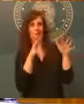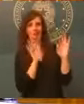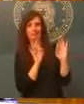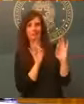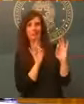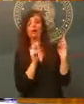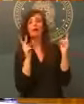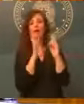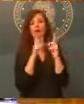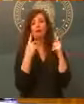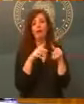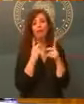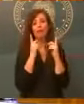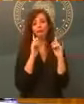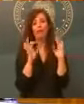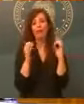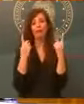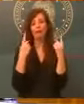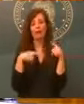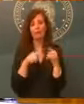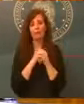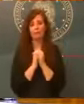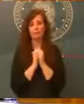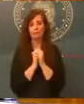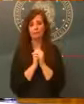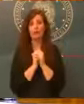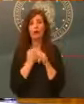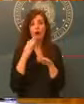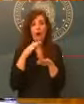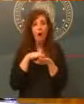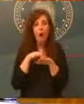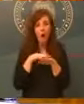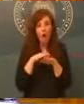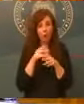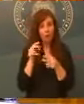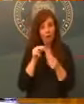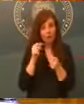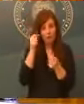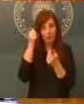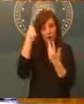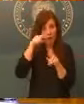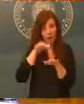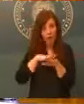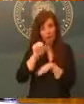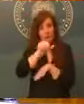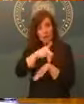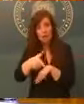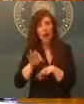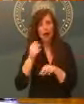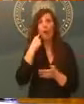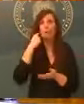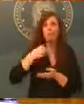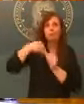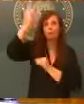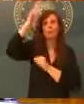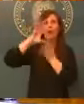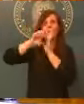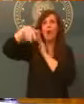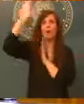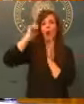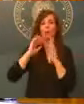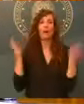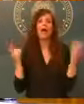anche da questo li usiamo i soldi dei PON o li rispediamo indietro in Europa per usarli ci vuole